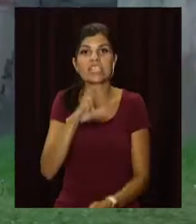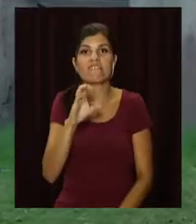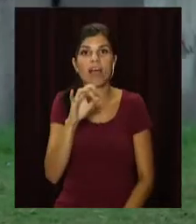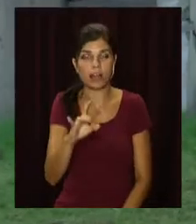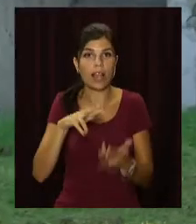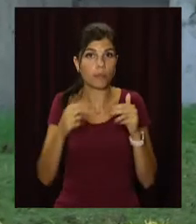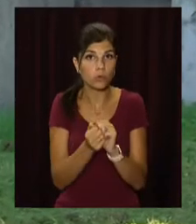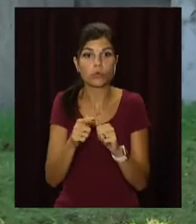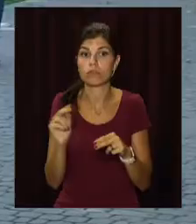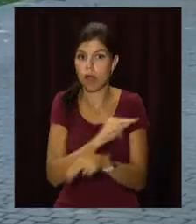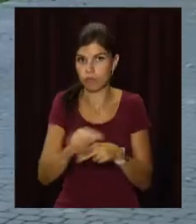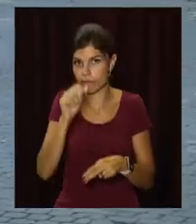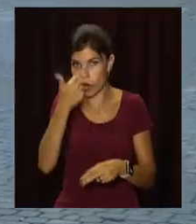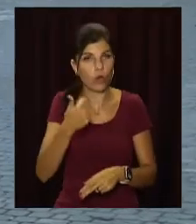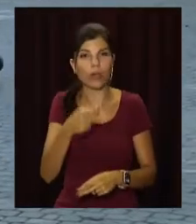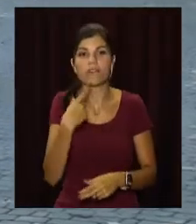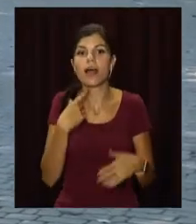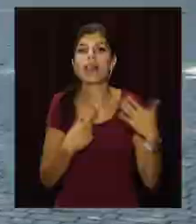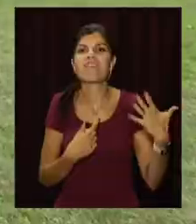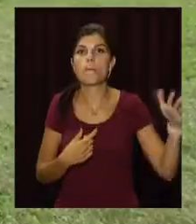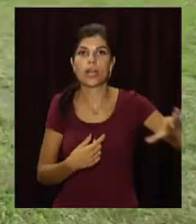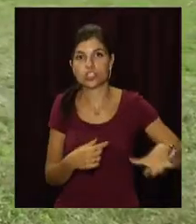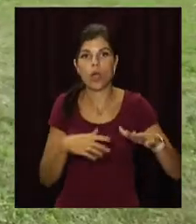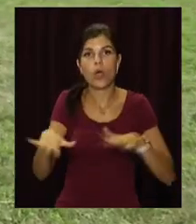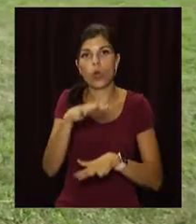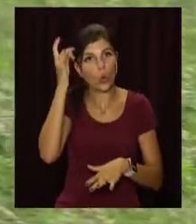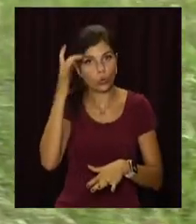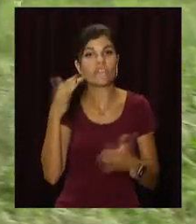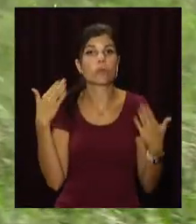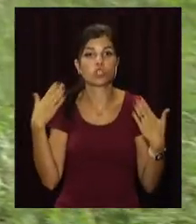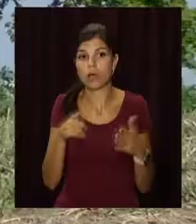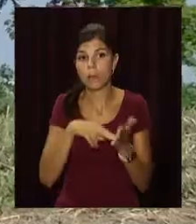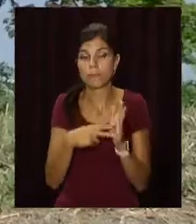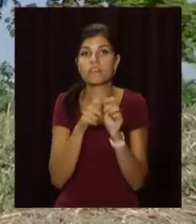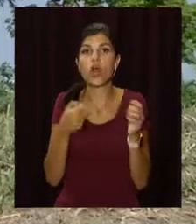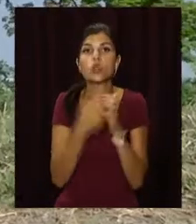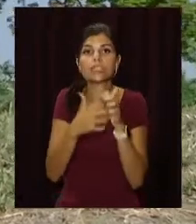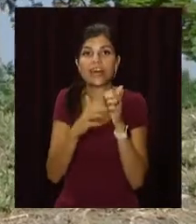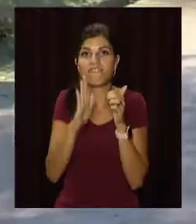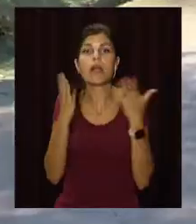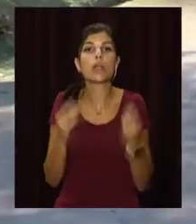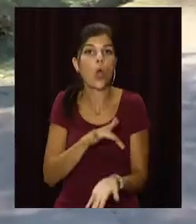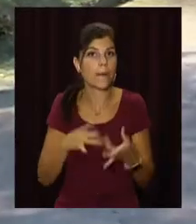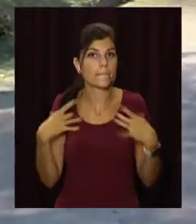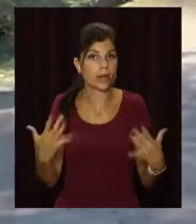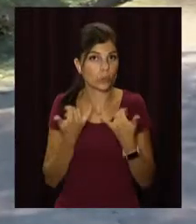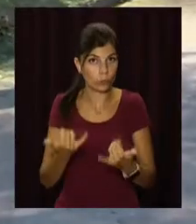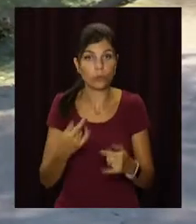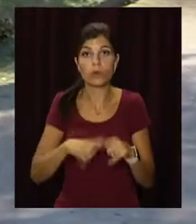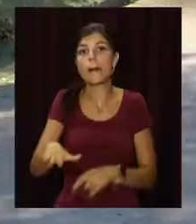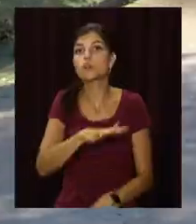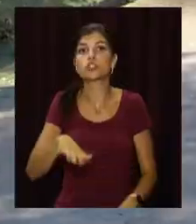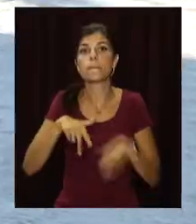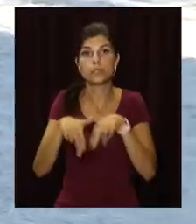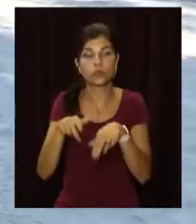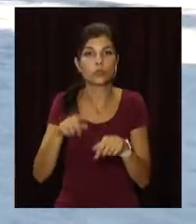Ремонтують прилеглі дороги, міняють плитку, роблять освітлення, облаштовують дитячі майданчики. У сквері на соцмісті в Кам'янському кипить робота. Капремонти в